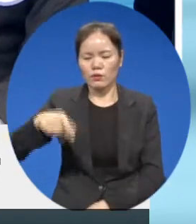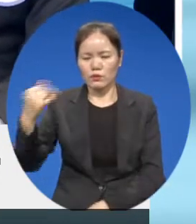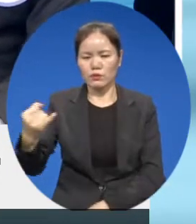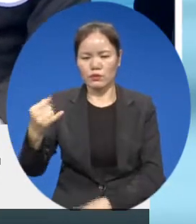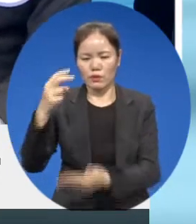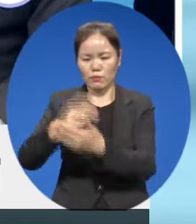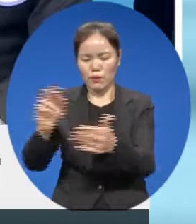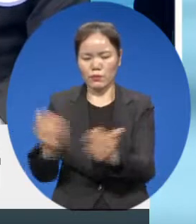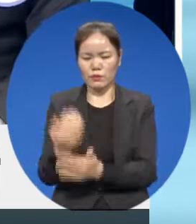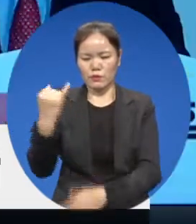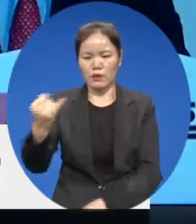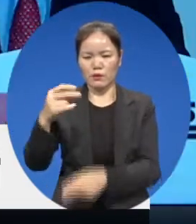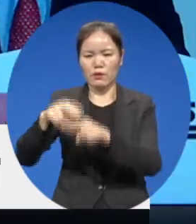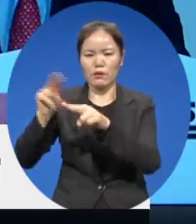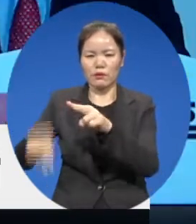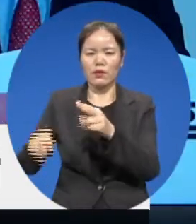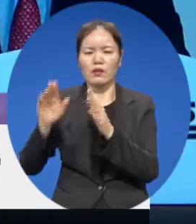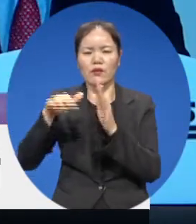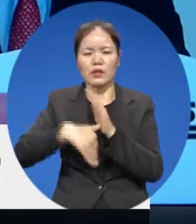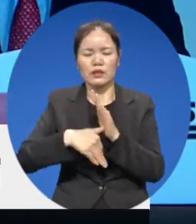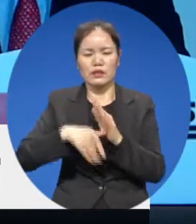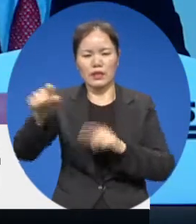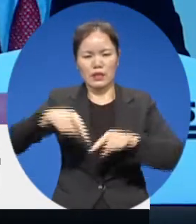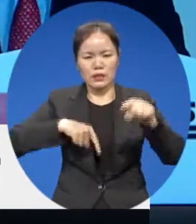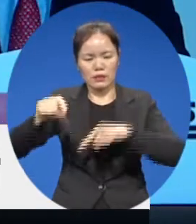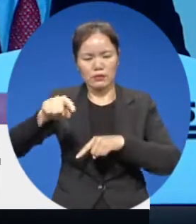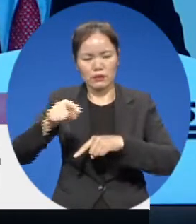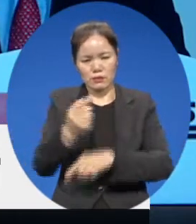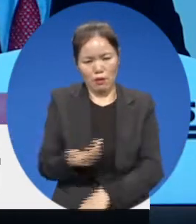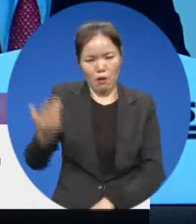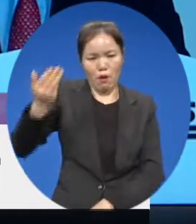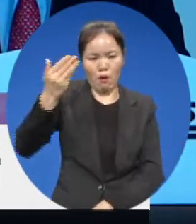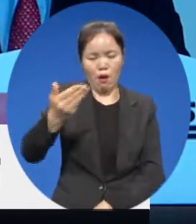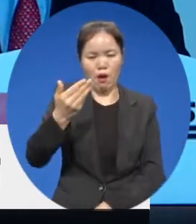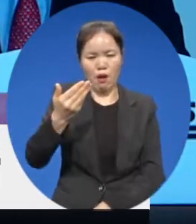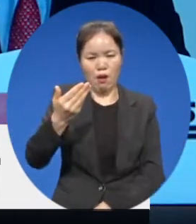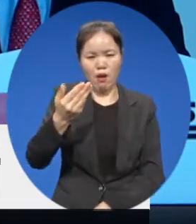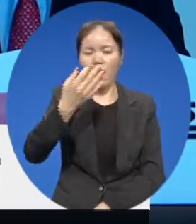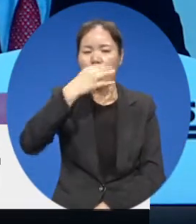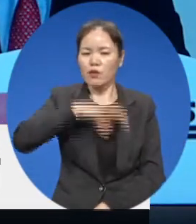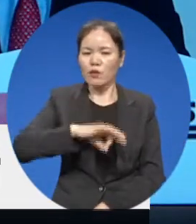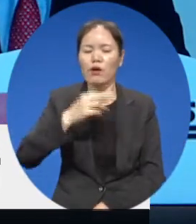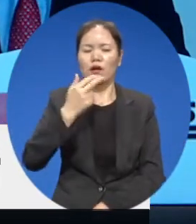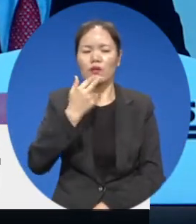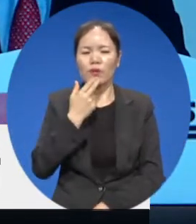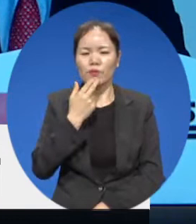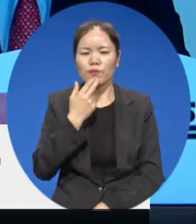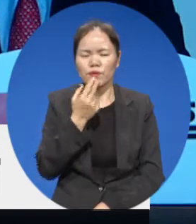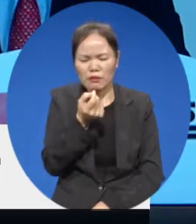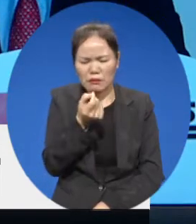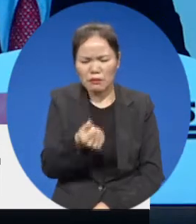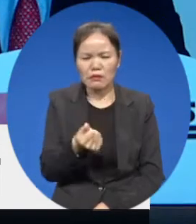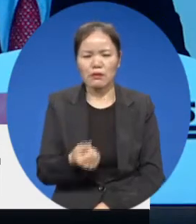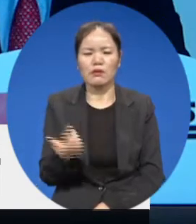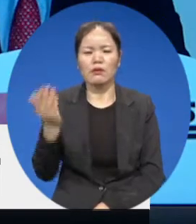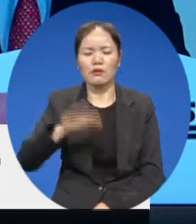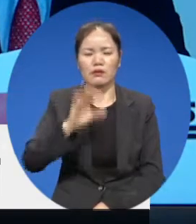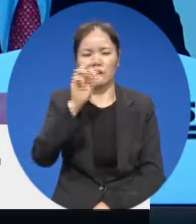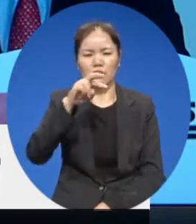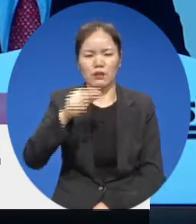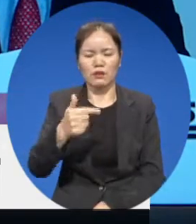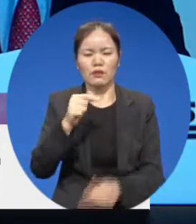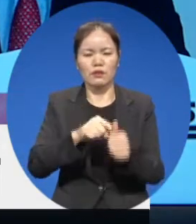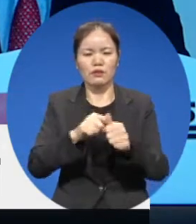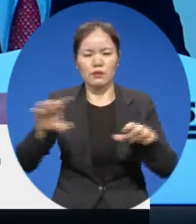법무장관 자리에서 내려왔을 때 본인이 정치적인 반등에 어떤 달려 효과를 얻을 가능성이 매우 낮습니다 하지만 운석의 총장은 검찰총장